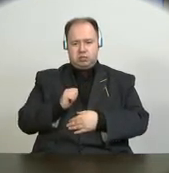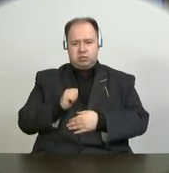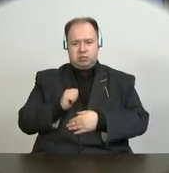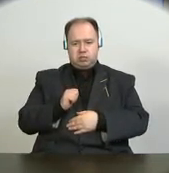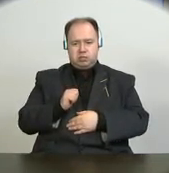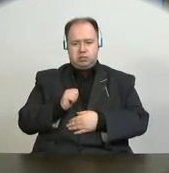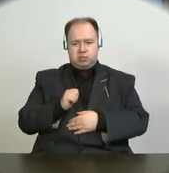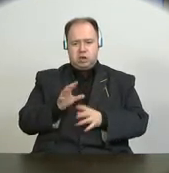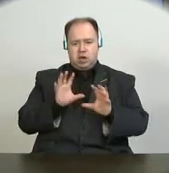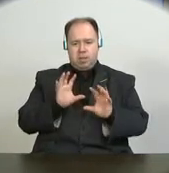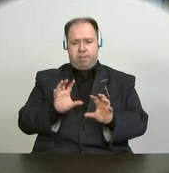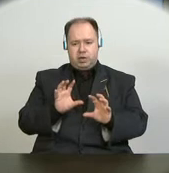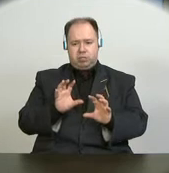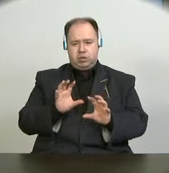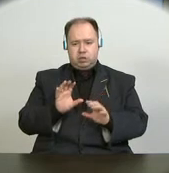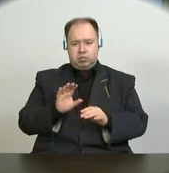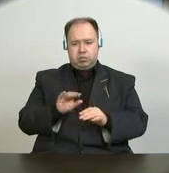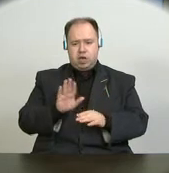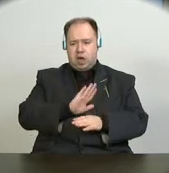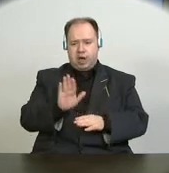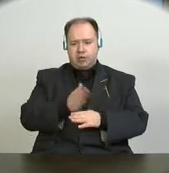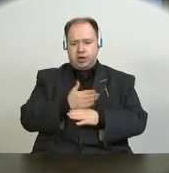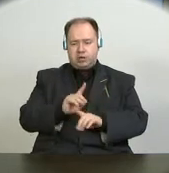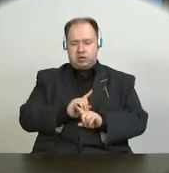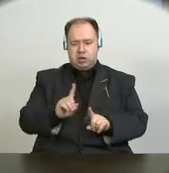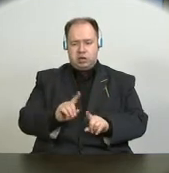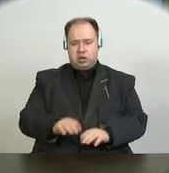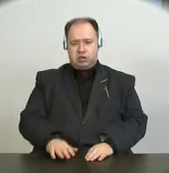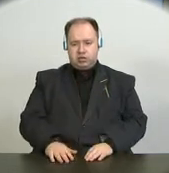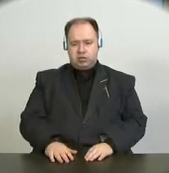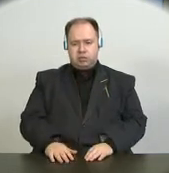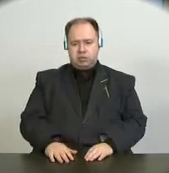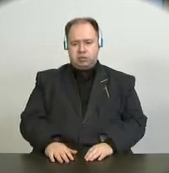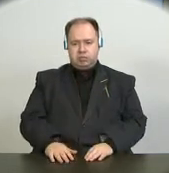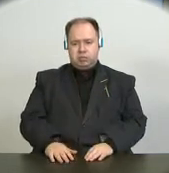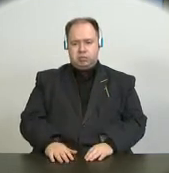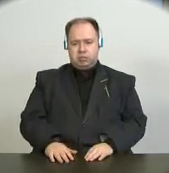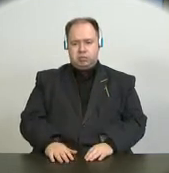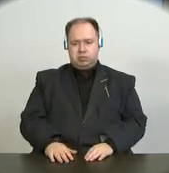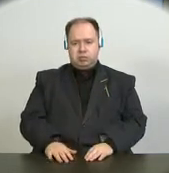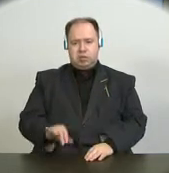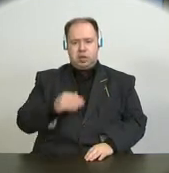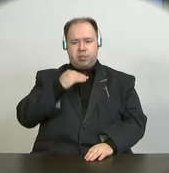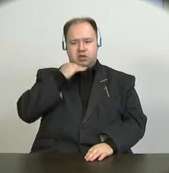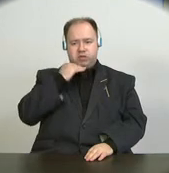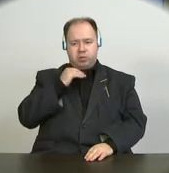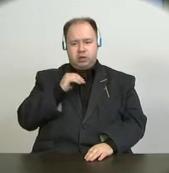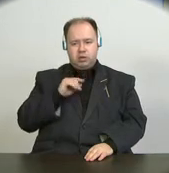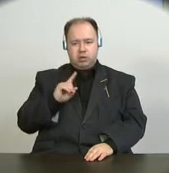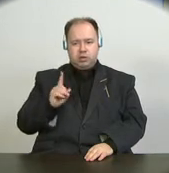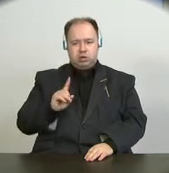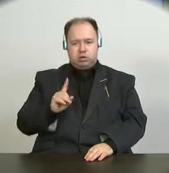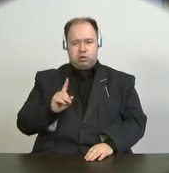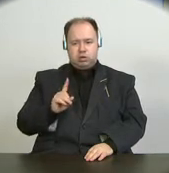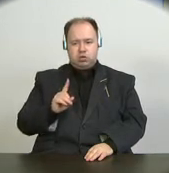предметом нежели разделять это по отдельности что собственно и делает газификация и обратив внимание на то что собственно